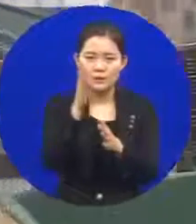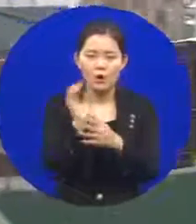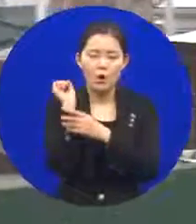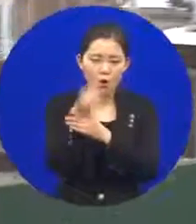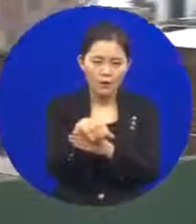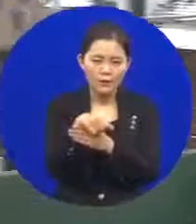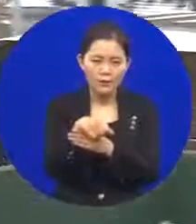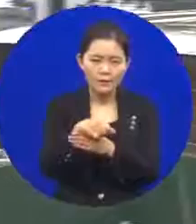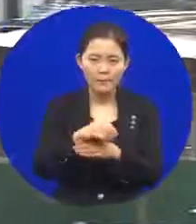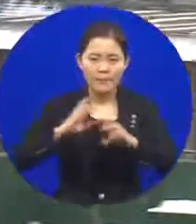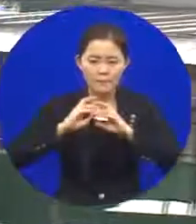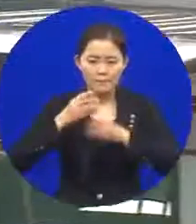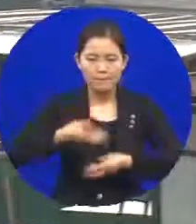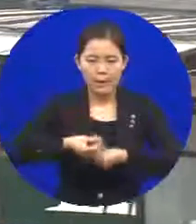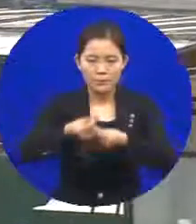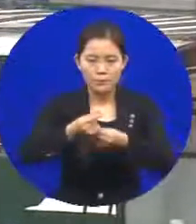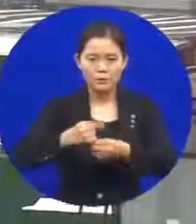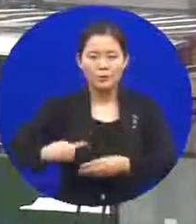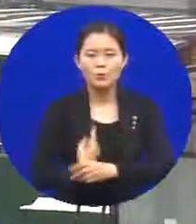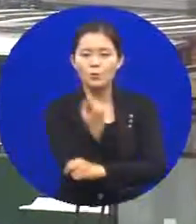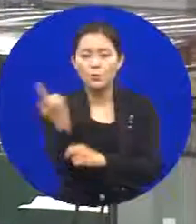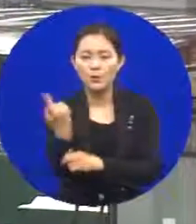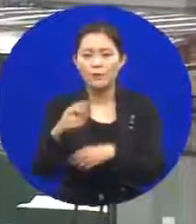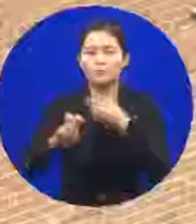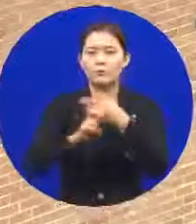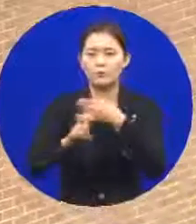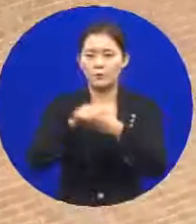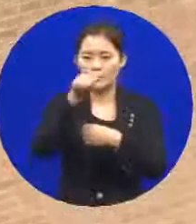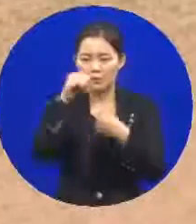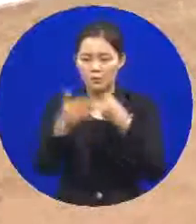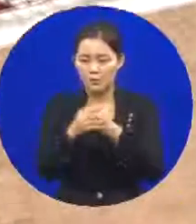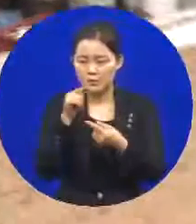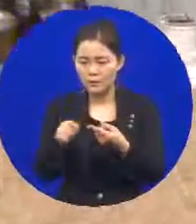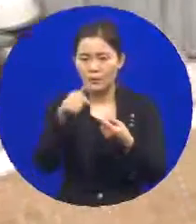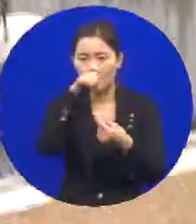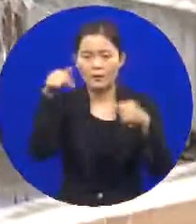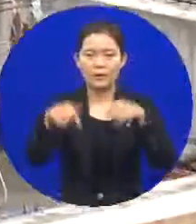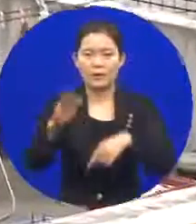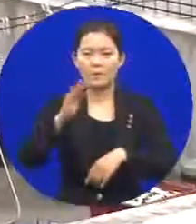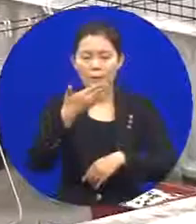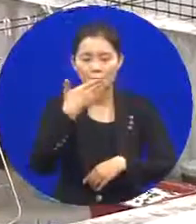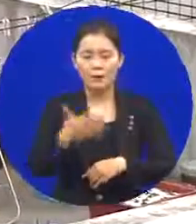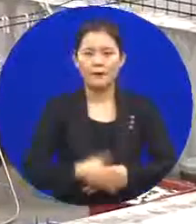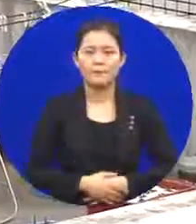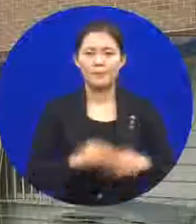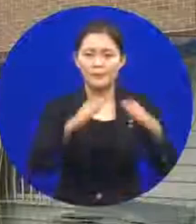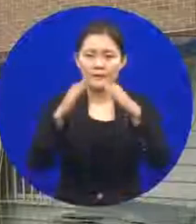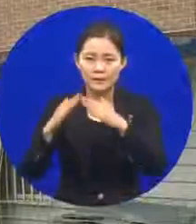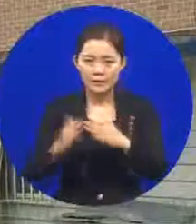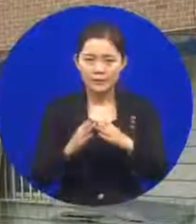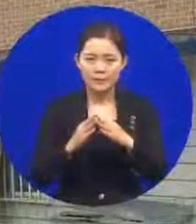용인시가 허가된 면적 외에 불법으로 시공한 생계형 건축물을 적극적으로 양성화합니다. 다세대 다가구